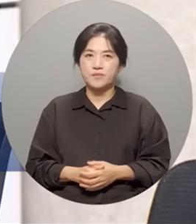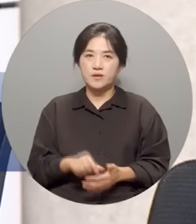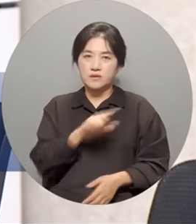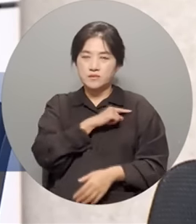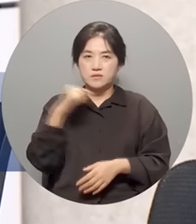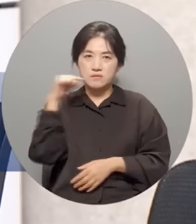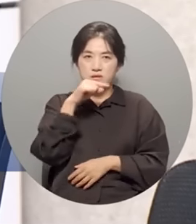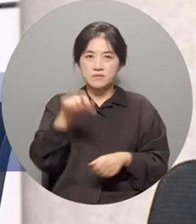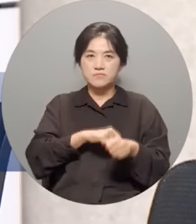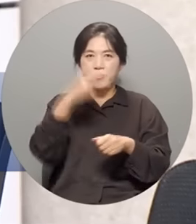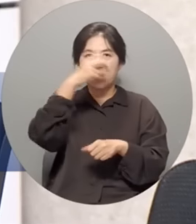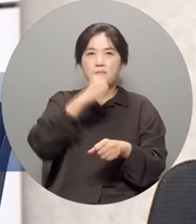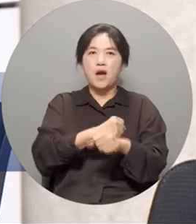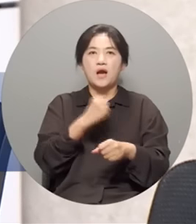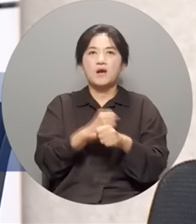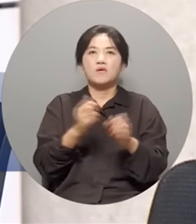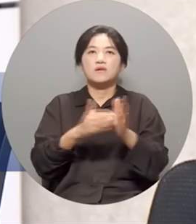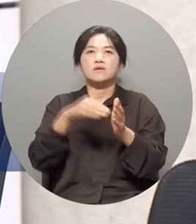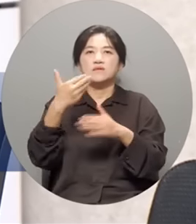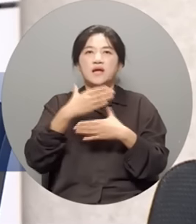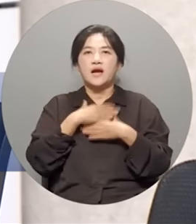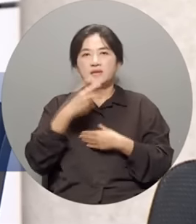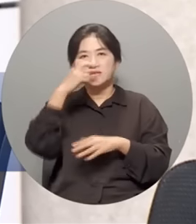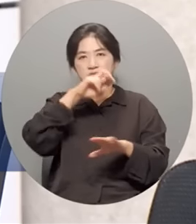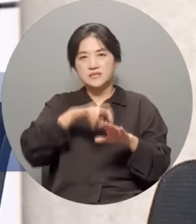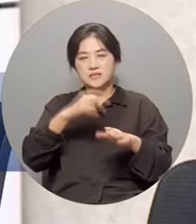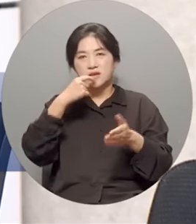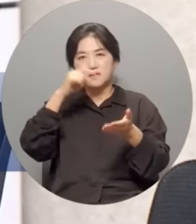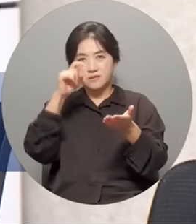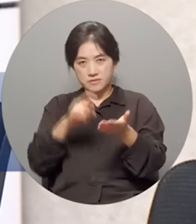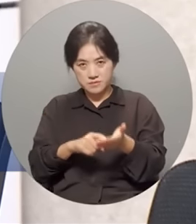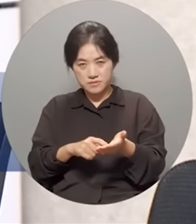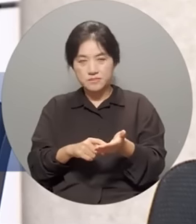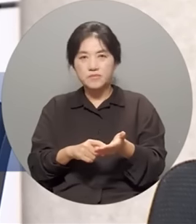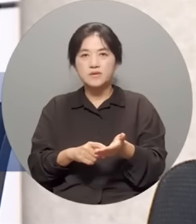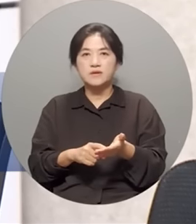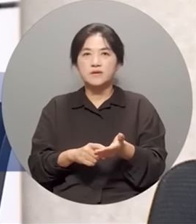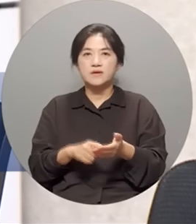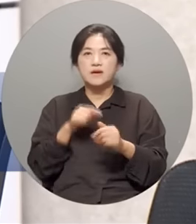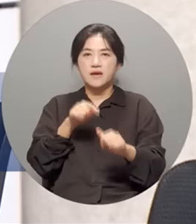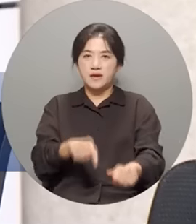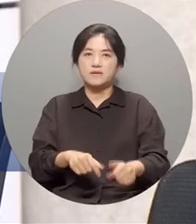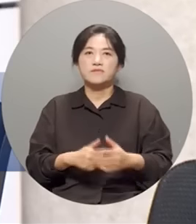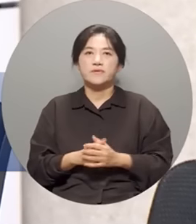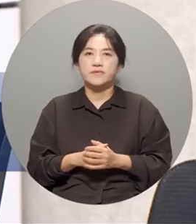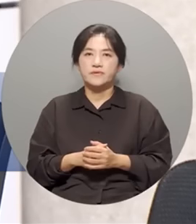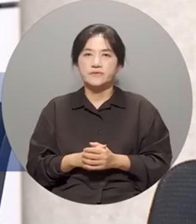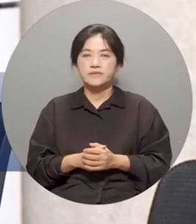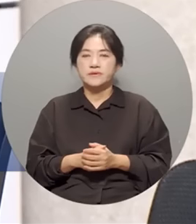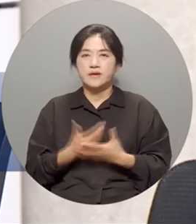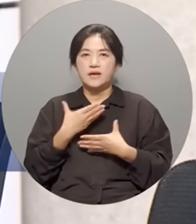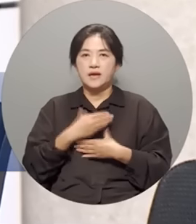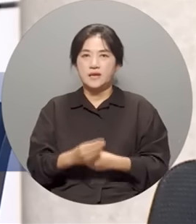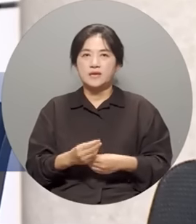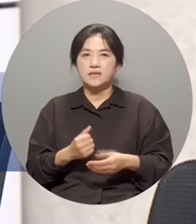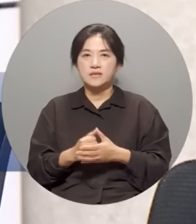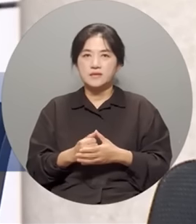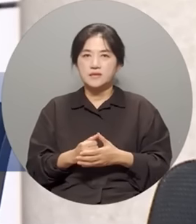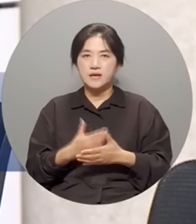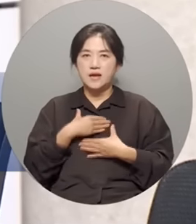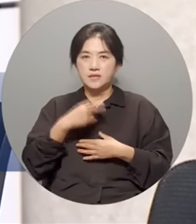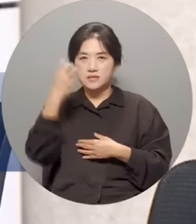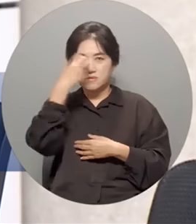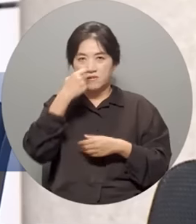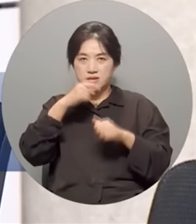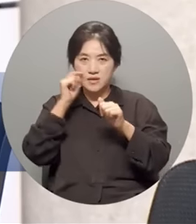특별 감독을 하고 또 안전보건관리 진단명령을 해서 안전관리